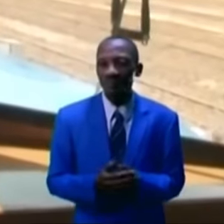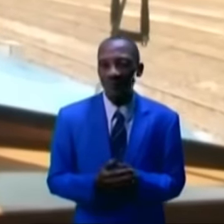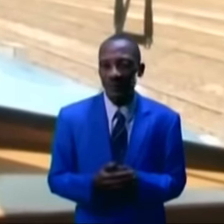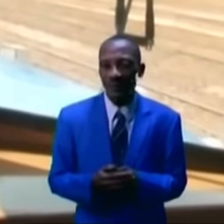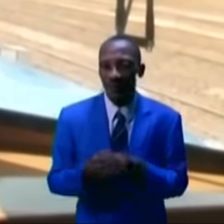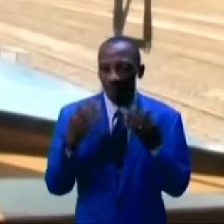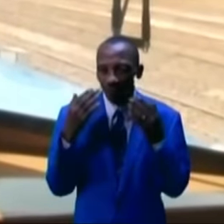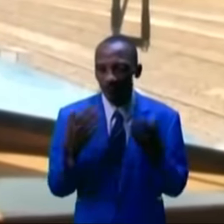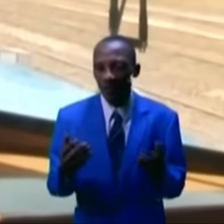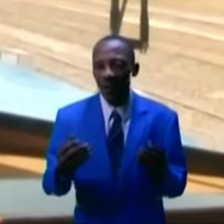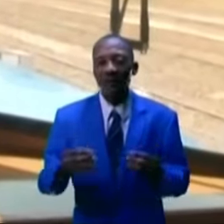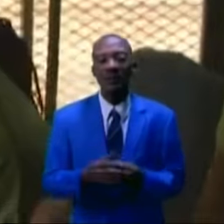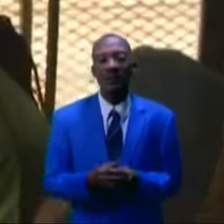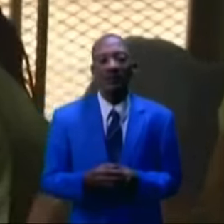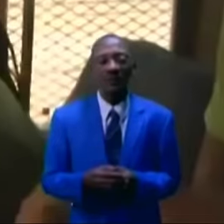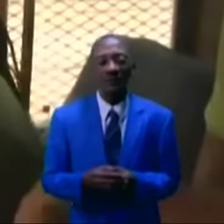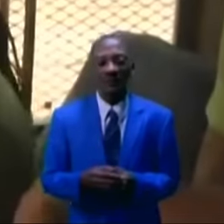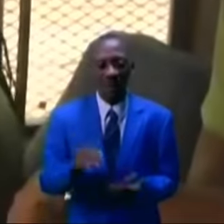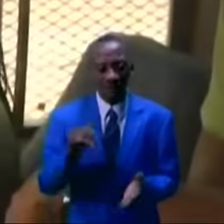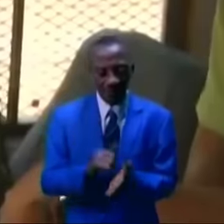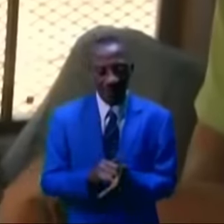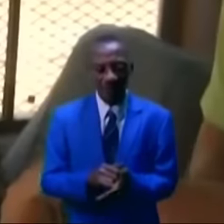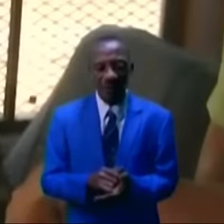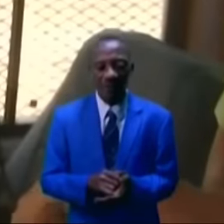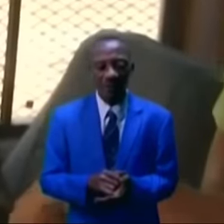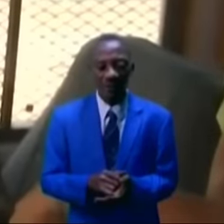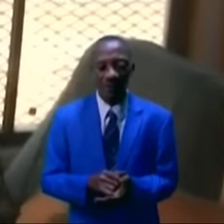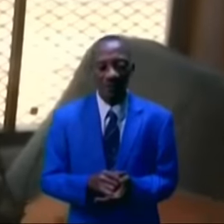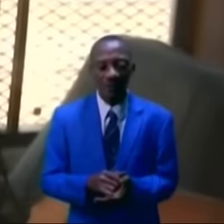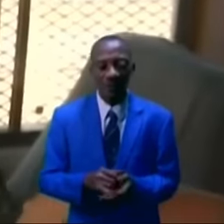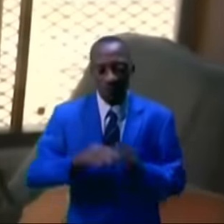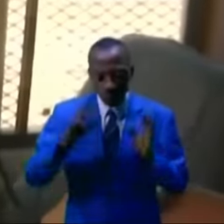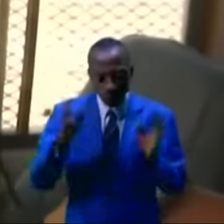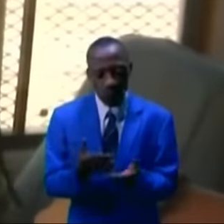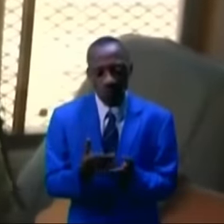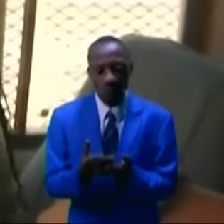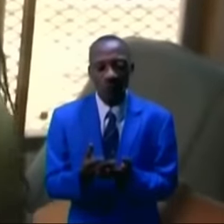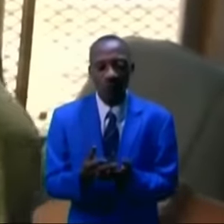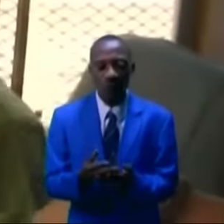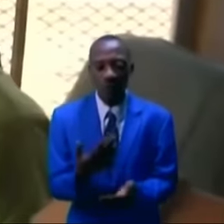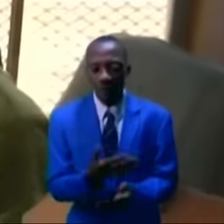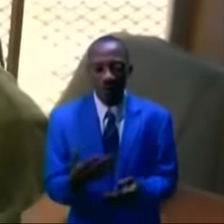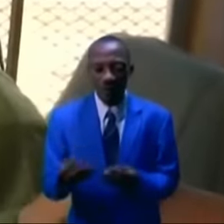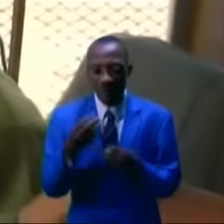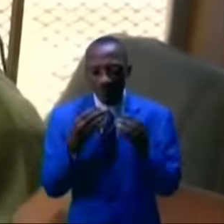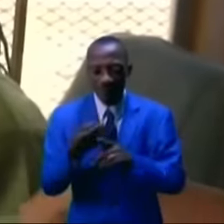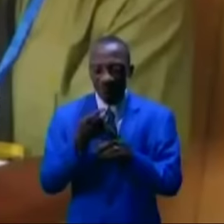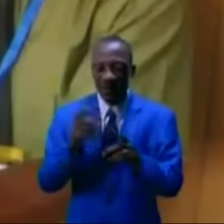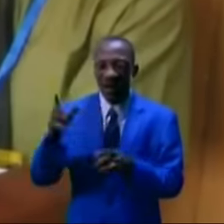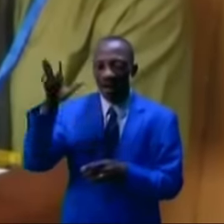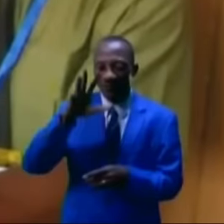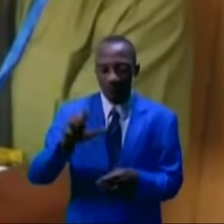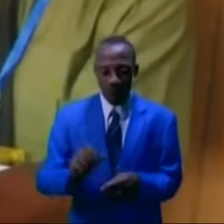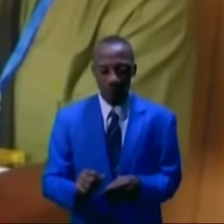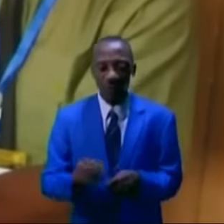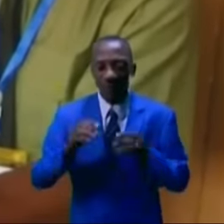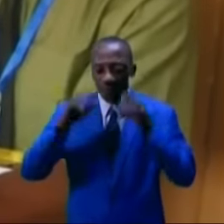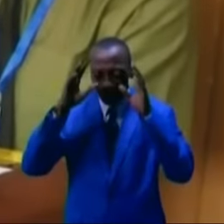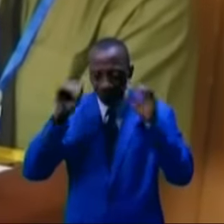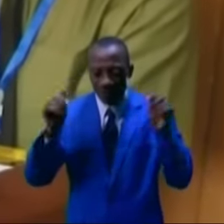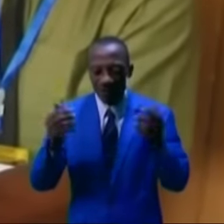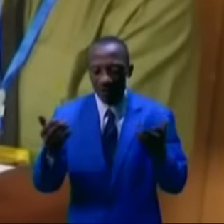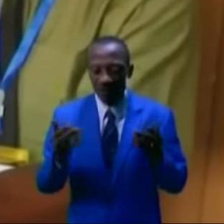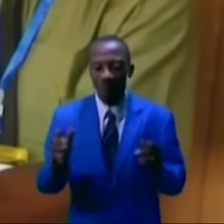des meilleures écoles ferroviaires en Afrique du Sud. Parmi eux, des filles qui se distinguent de jour en jour. La population accueille